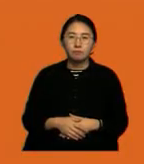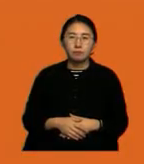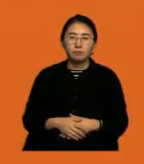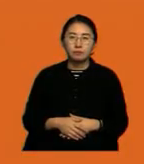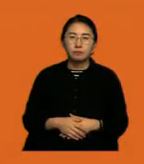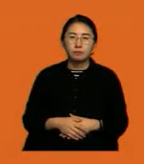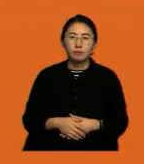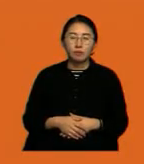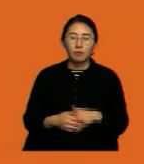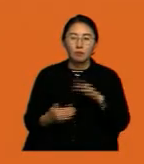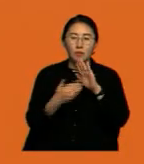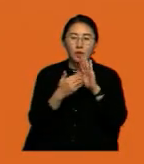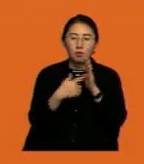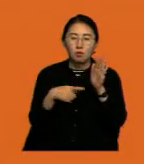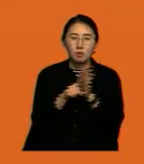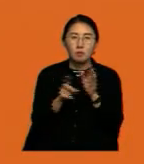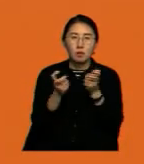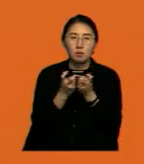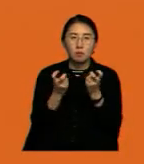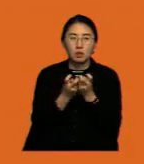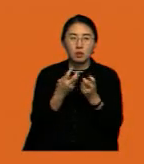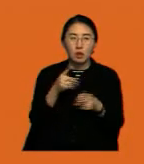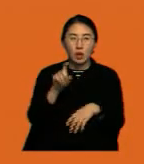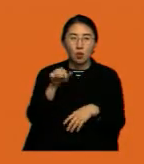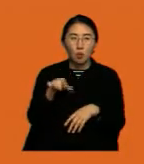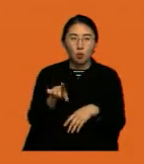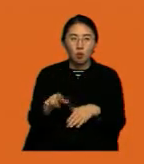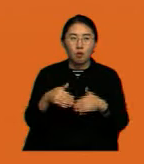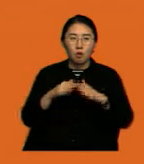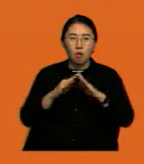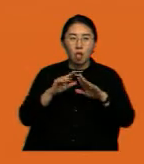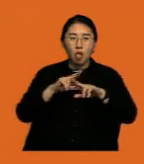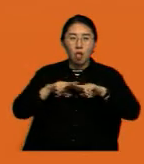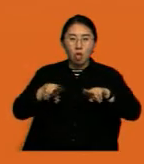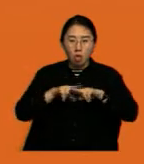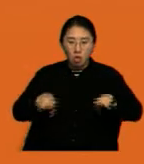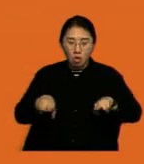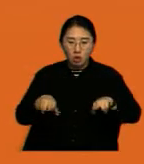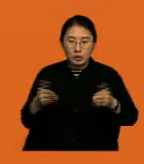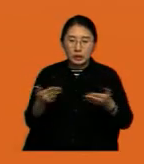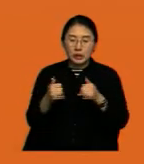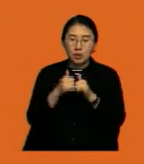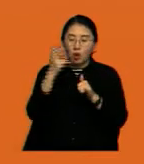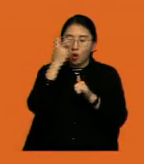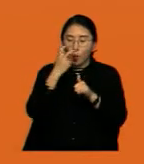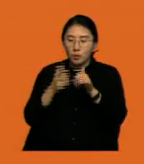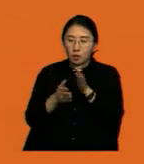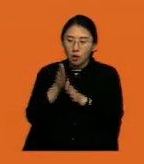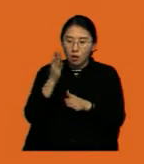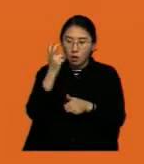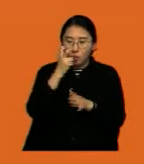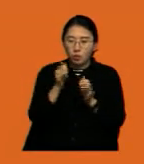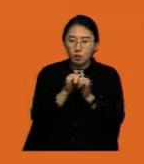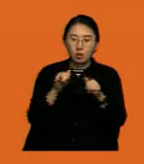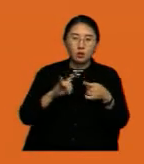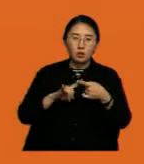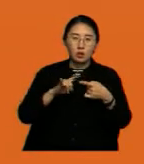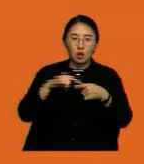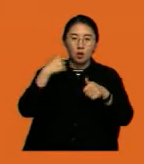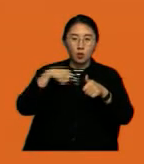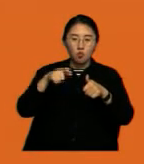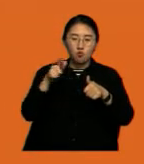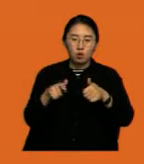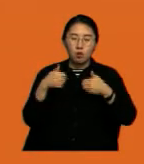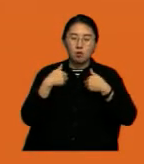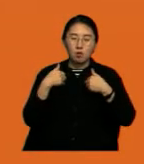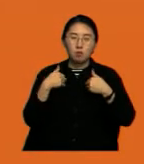재해 예방 대책으로는 타워크레인을 설치하고 해체하는 작업자와 검사기관의 검사원에 대한 교육